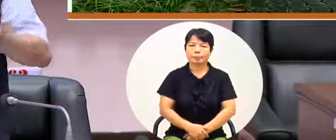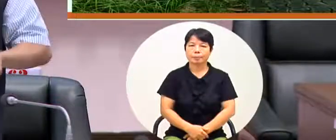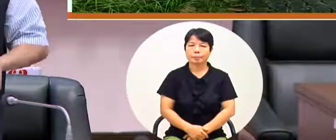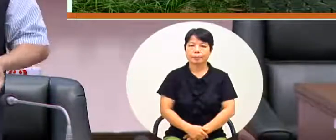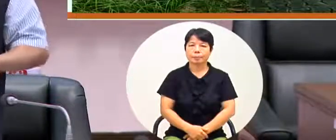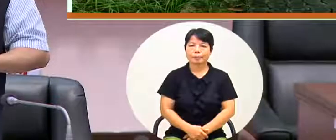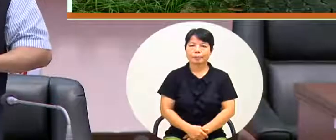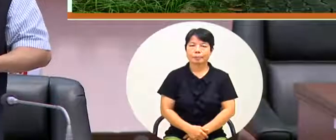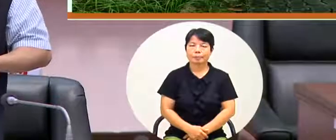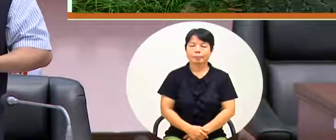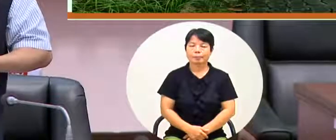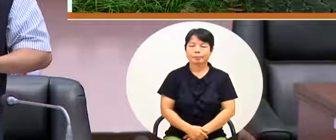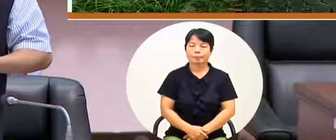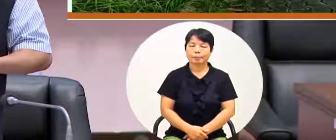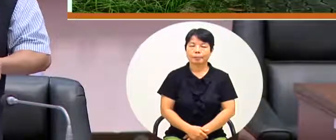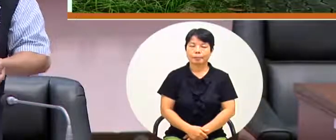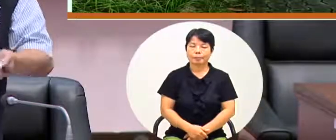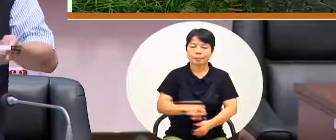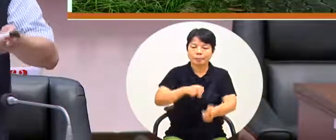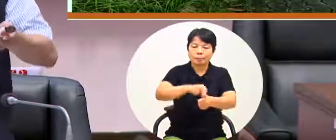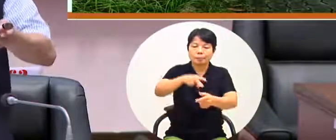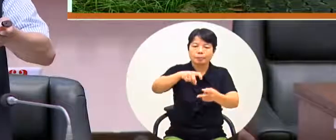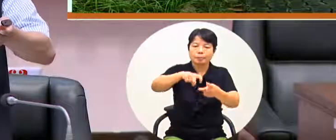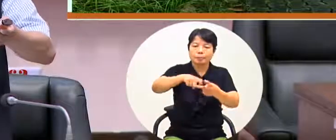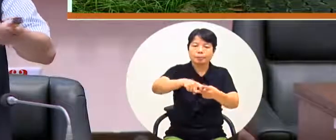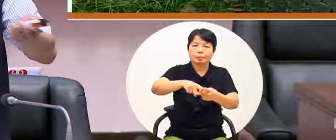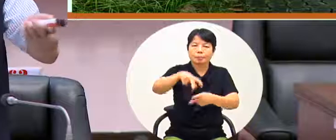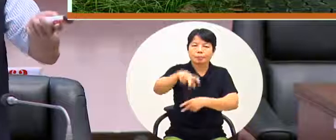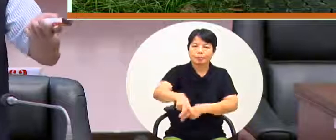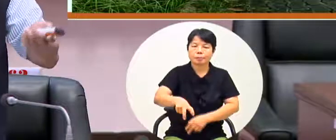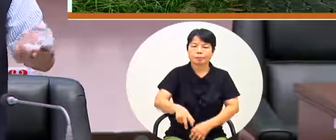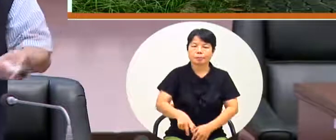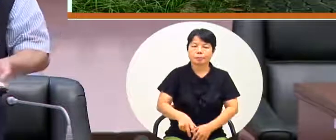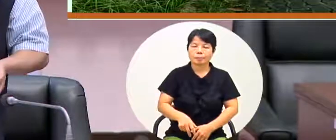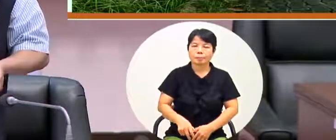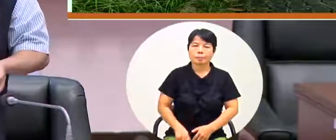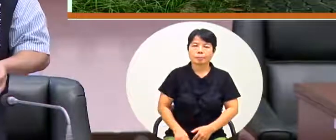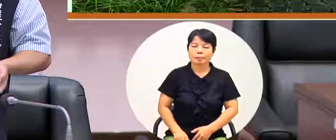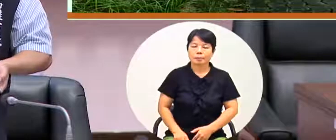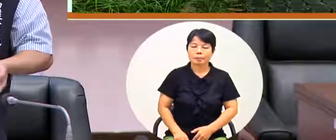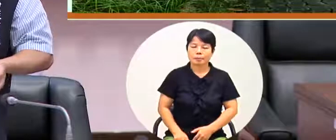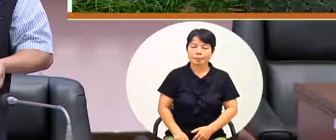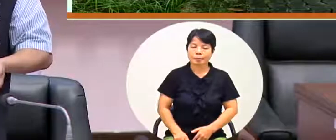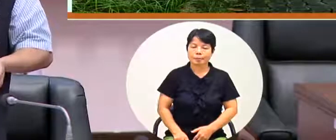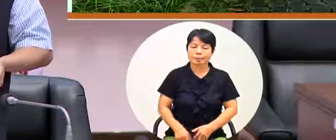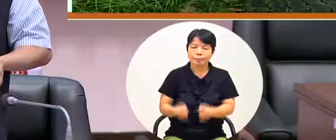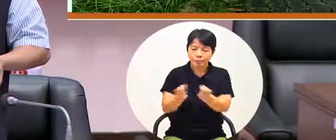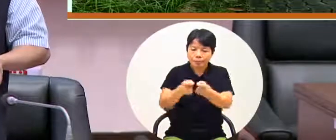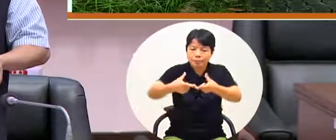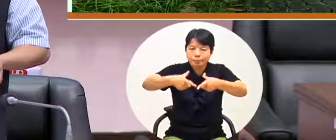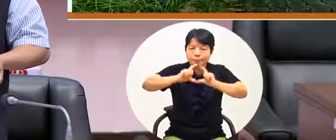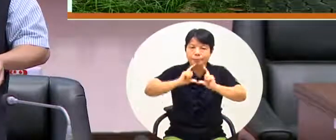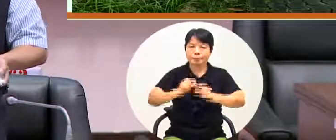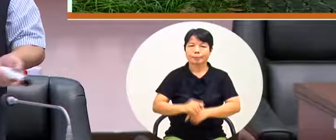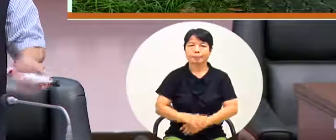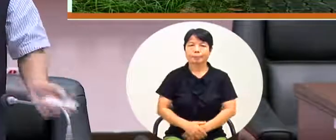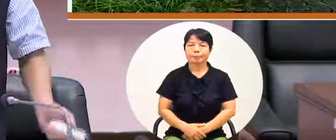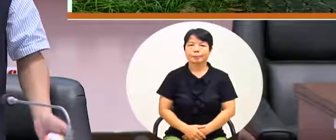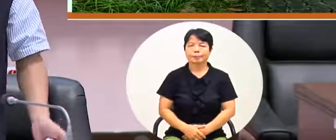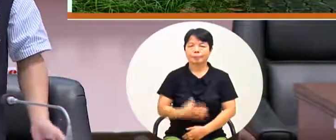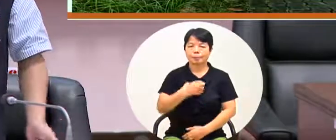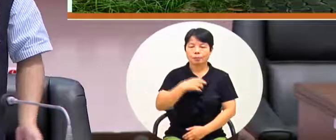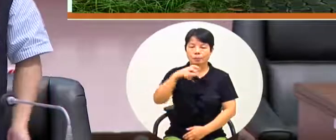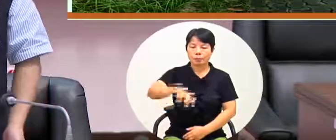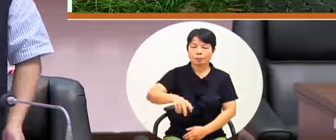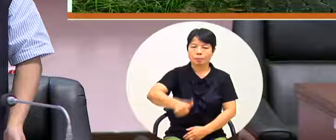永康吼，啊，是毋是这个部分来做简单的做说明一下？ 吴处长，请答复。 谢谢主席，谢谢黄议员。我们